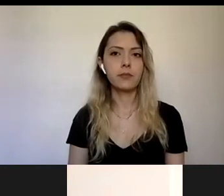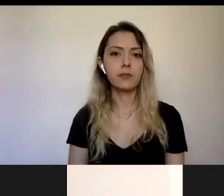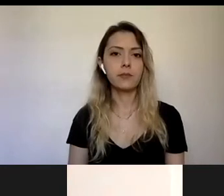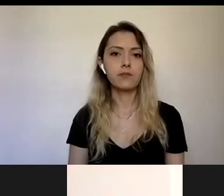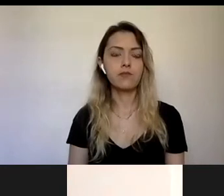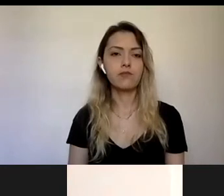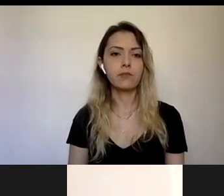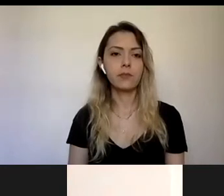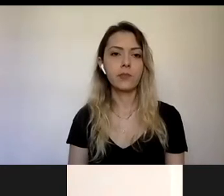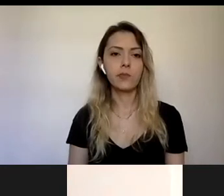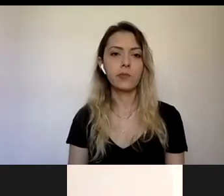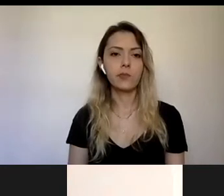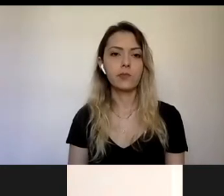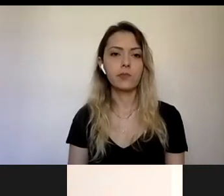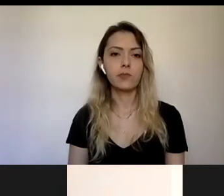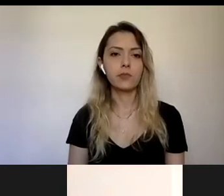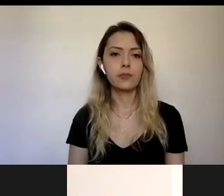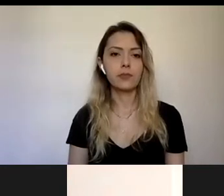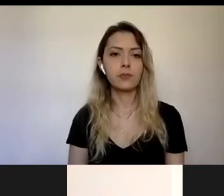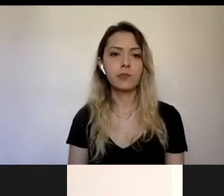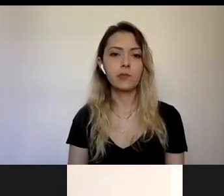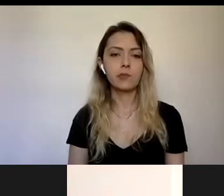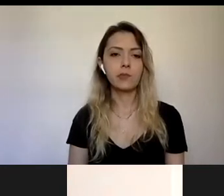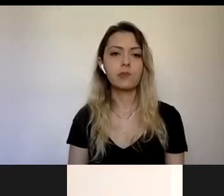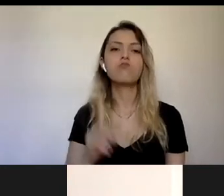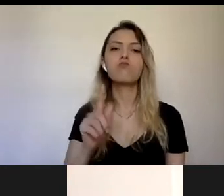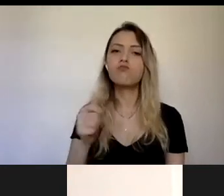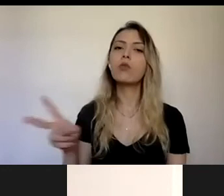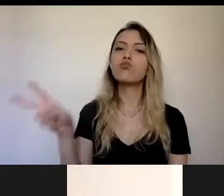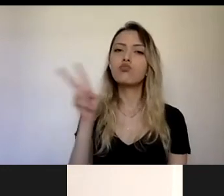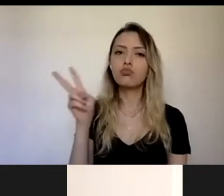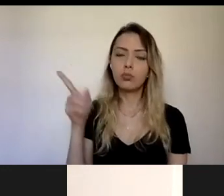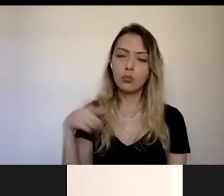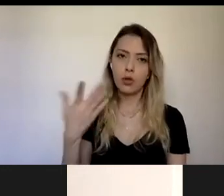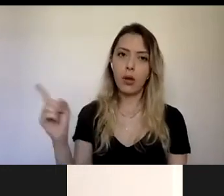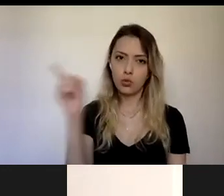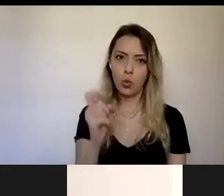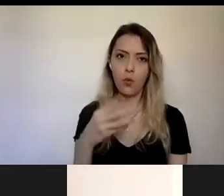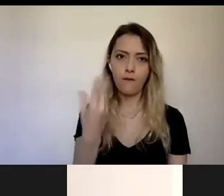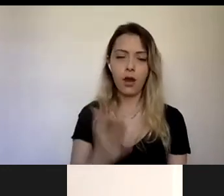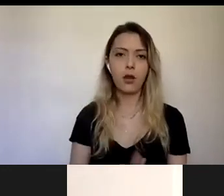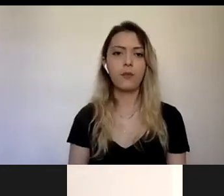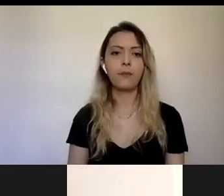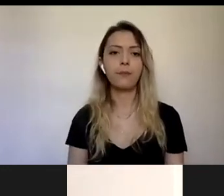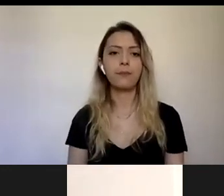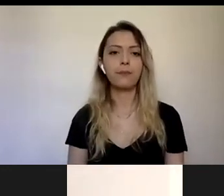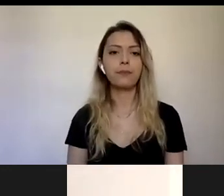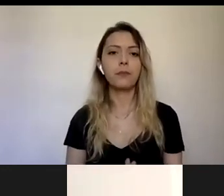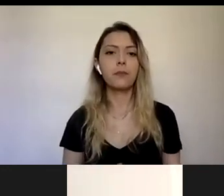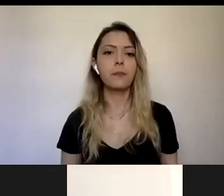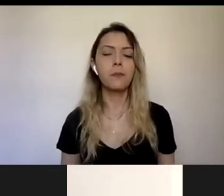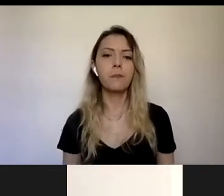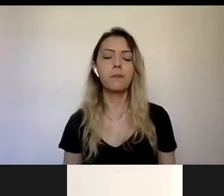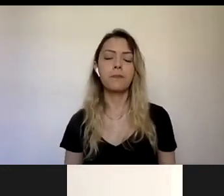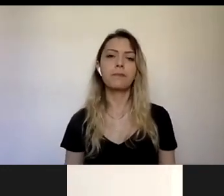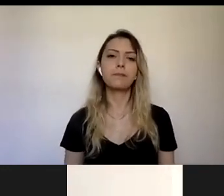sorarak. O zaman bir diğer soruya geçelim. Sevgili Işıl Demir Akın'dan.